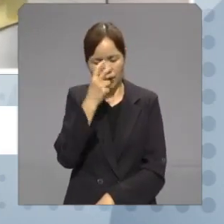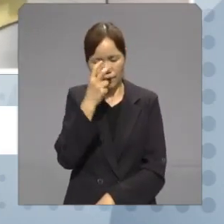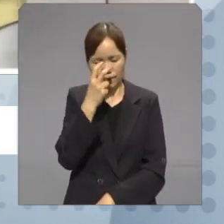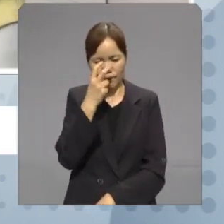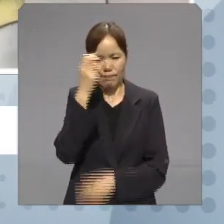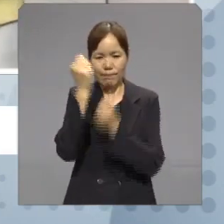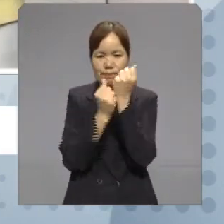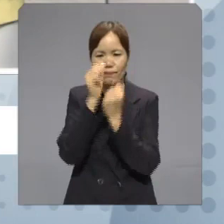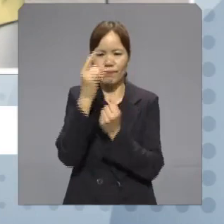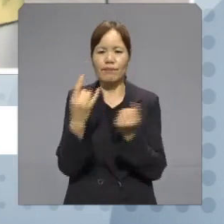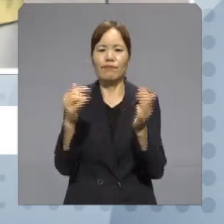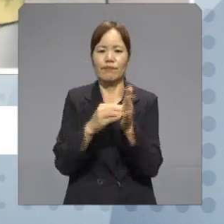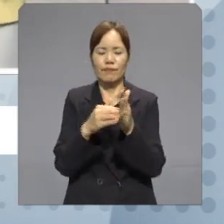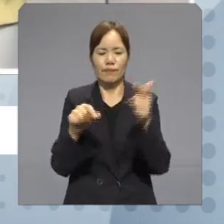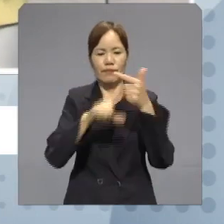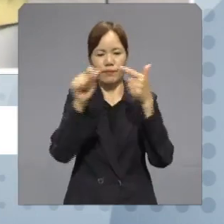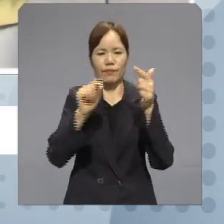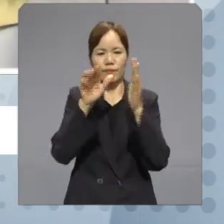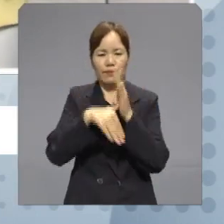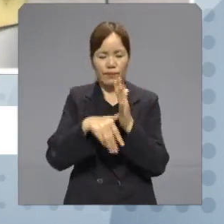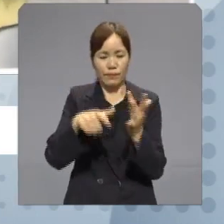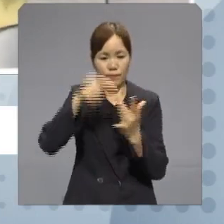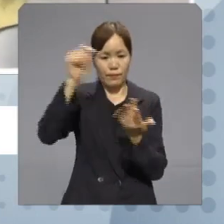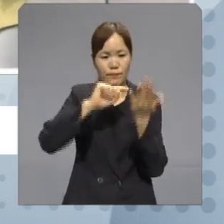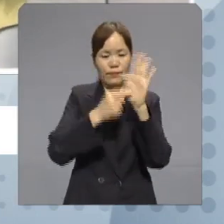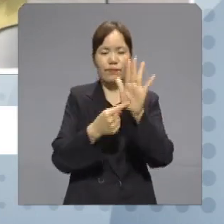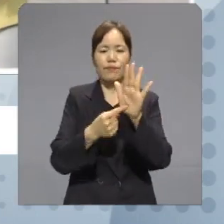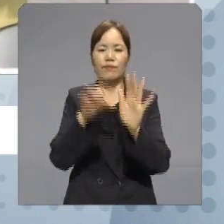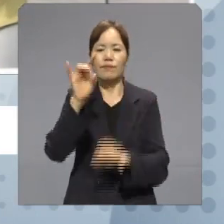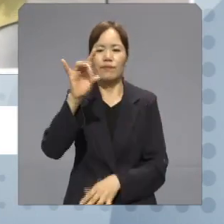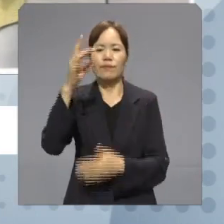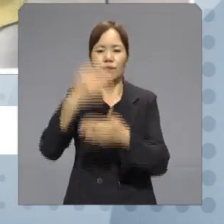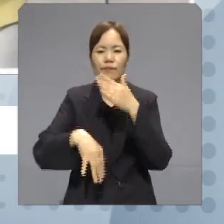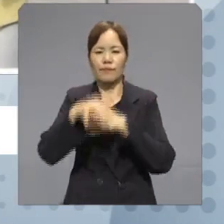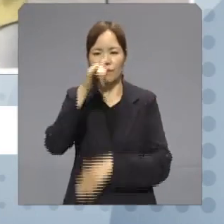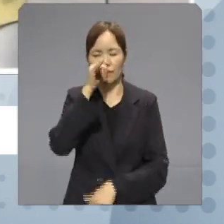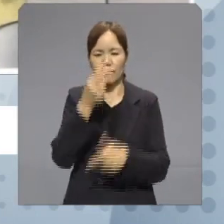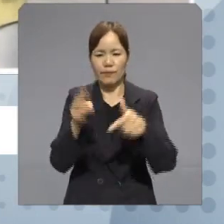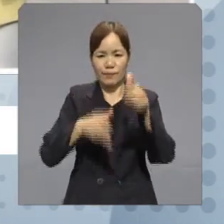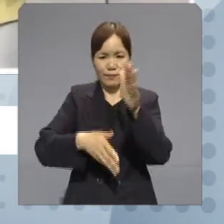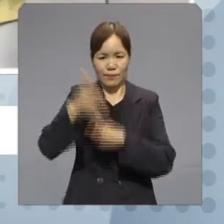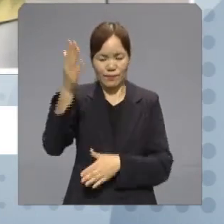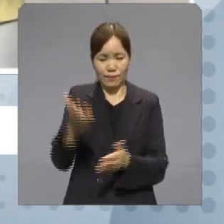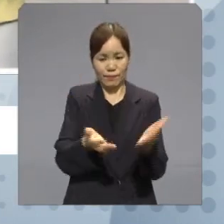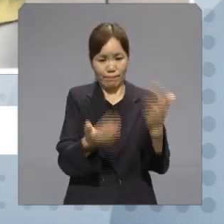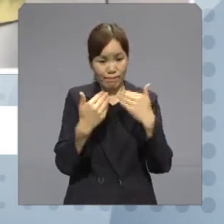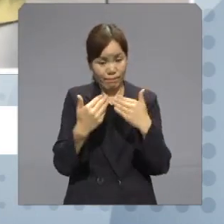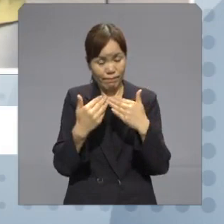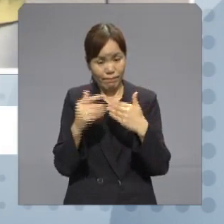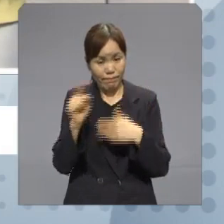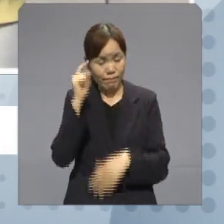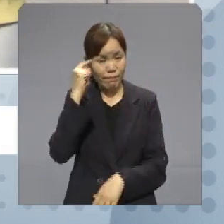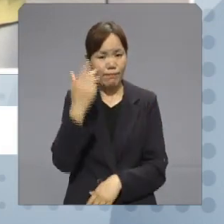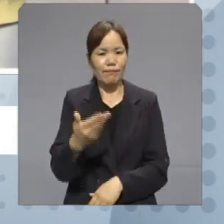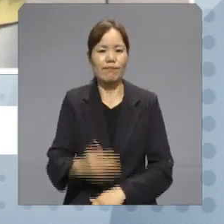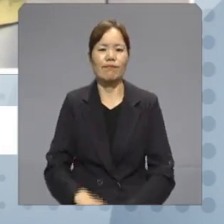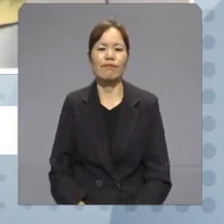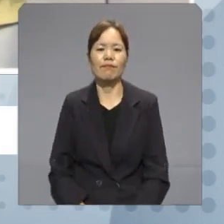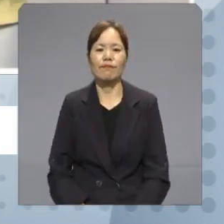되고 이제 6월 중에 선정 발표만 앞두고 있습니다 인천시의 유치 전망 어떻 보고